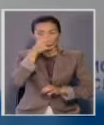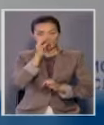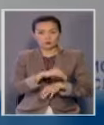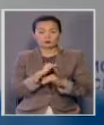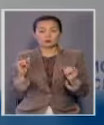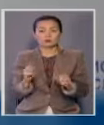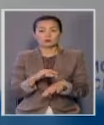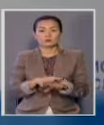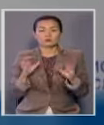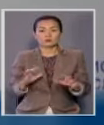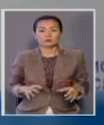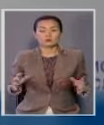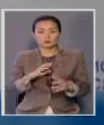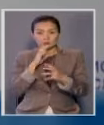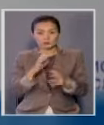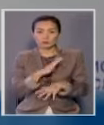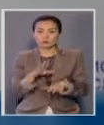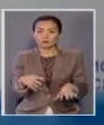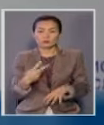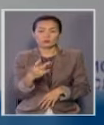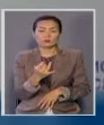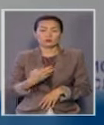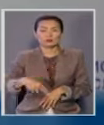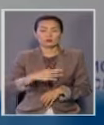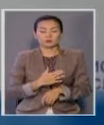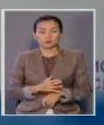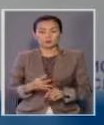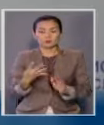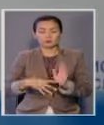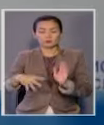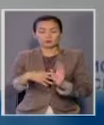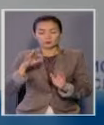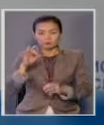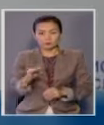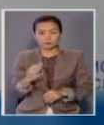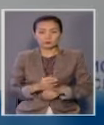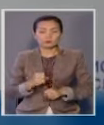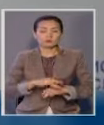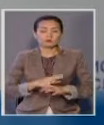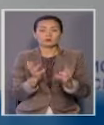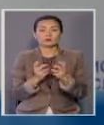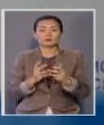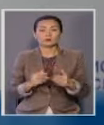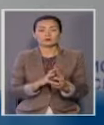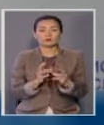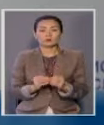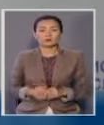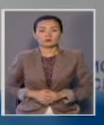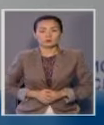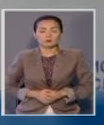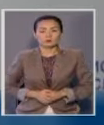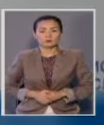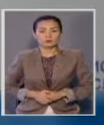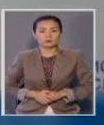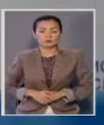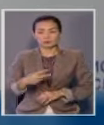яғни бюджет кодексінің талаптарын сақталмауы 20 миллиард дедік, жаңа 99%. Бюджеттік есептілік жүргізу қағидаттарын талаптар